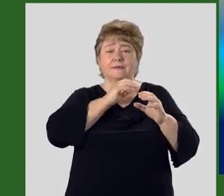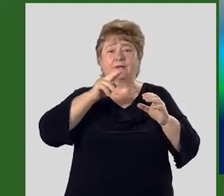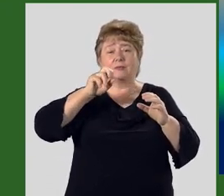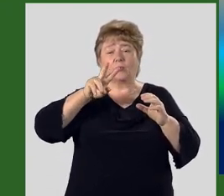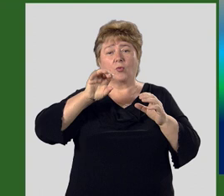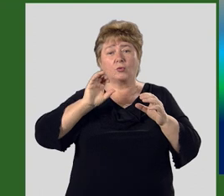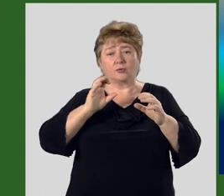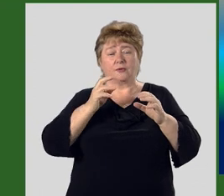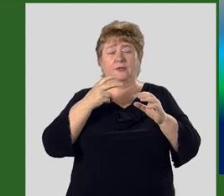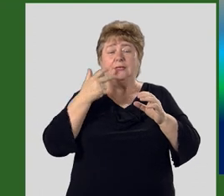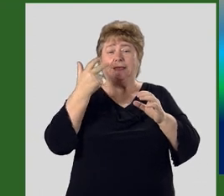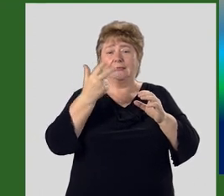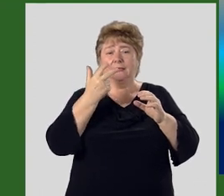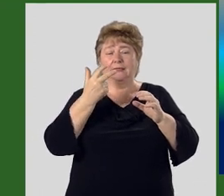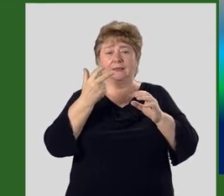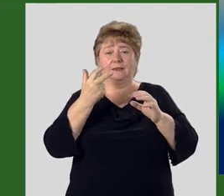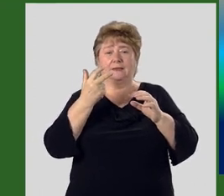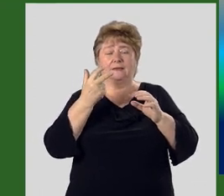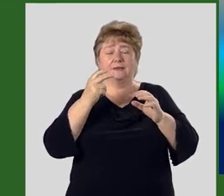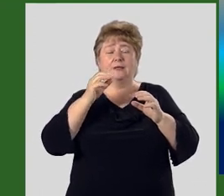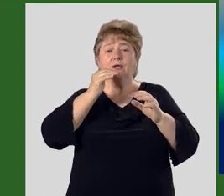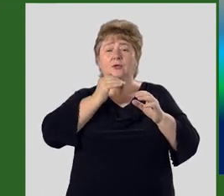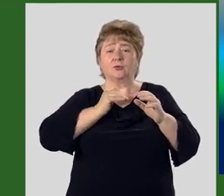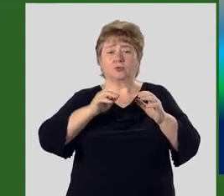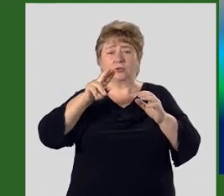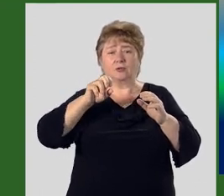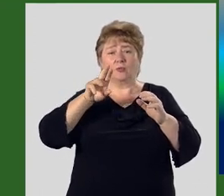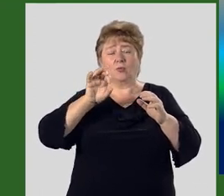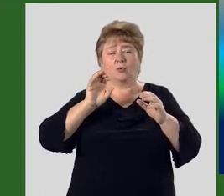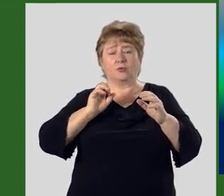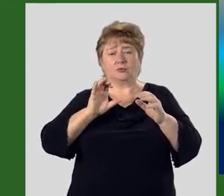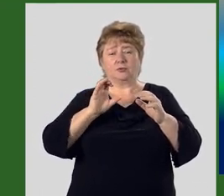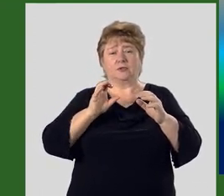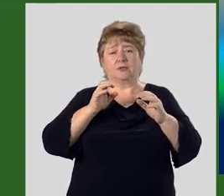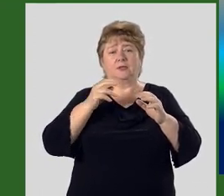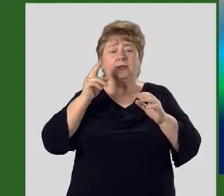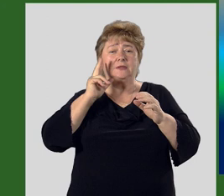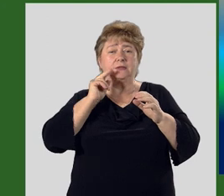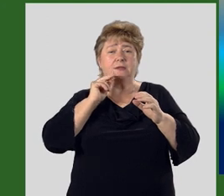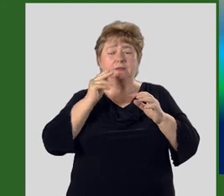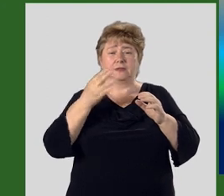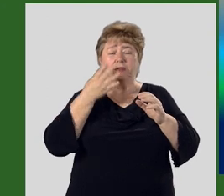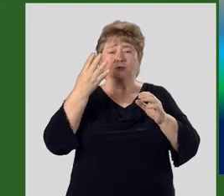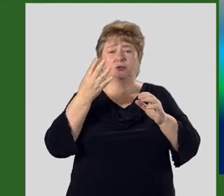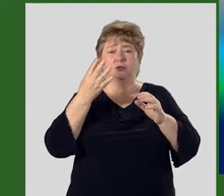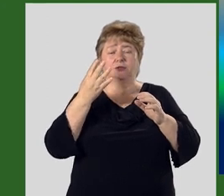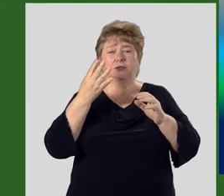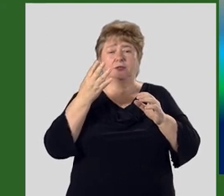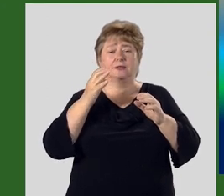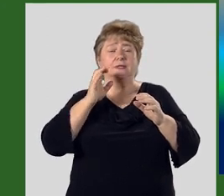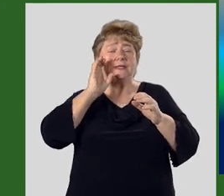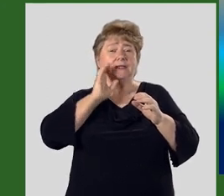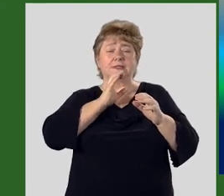полюс. Под цифрой 3 – Южный полюс. Под цифрой 4